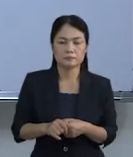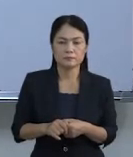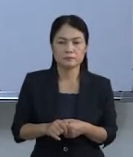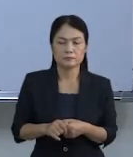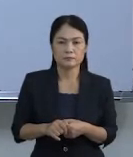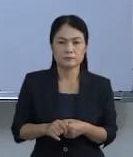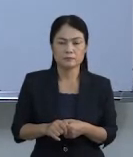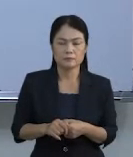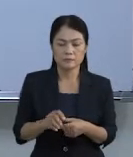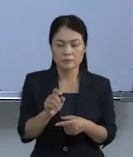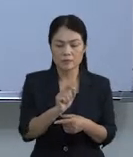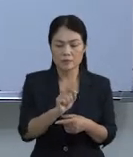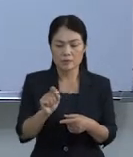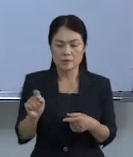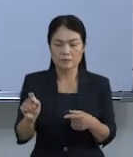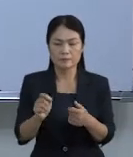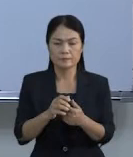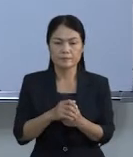so xe